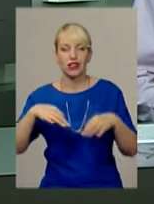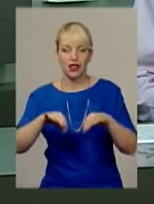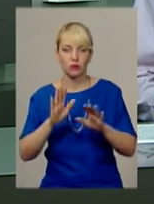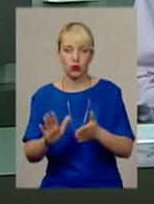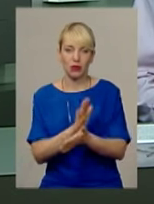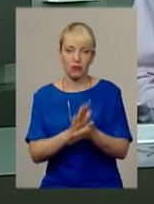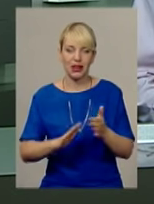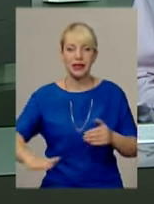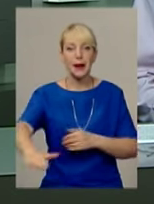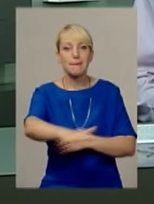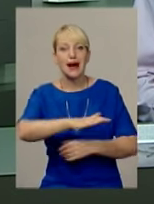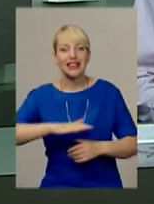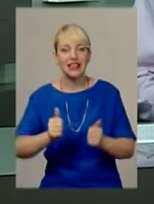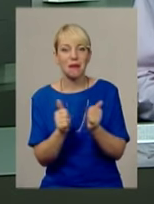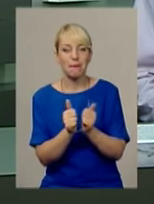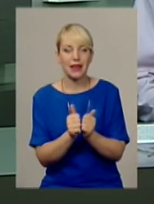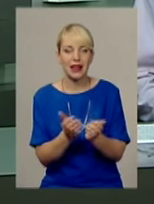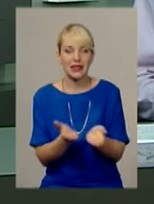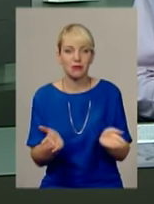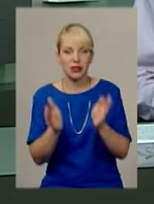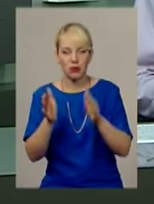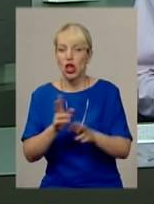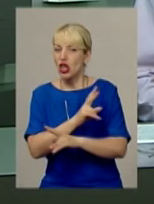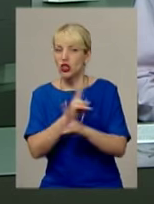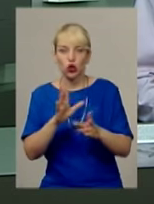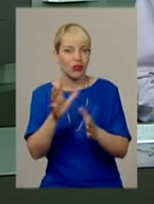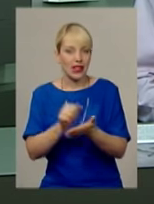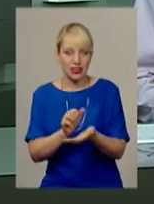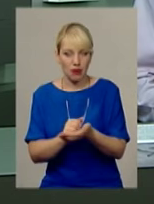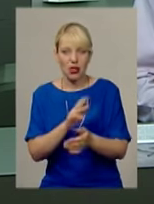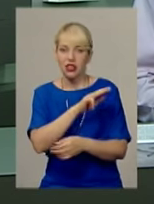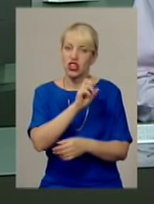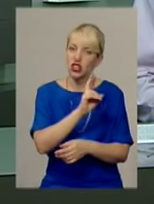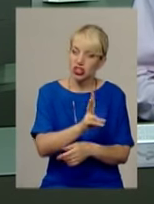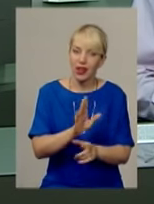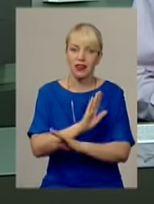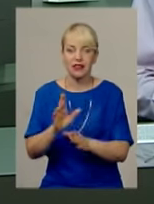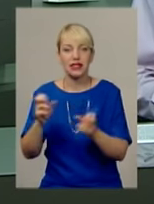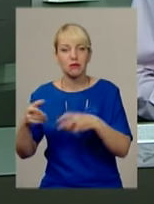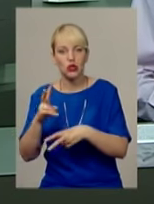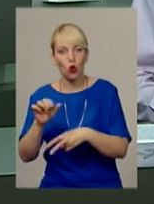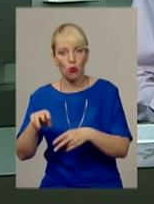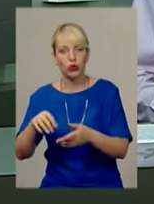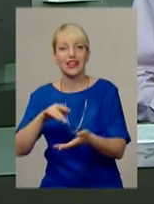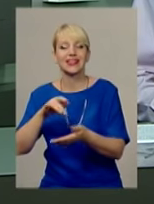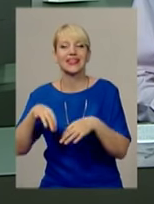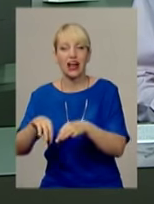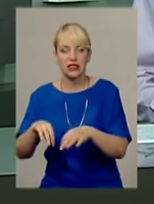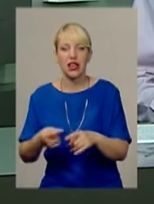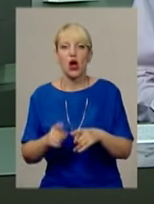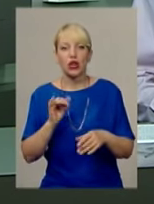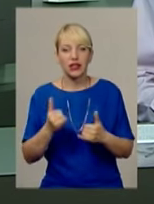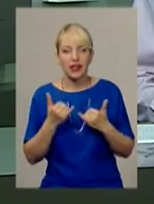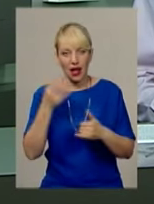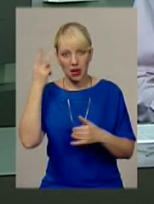майданчики біля сміттєвих баків, якими зараз не займаються ані ЖЕКи, ані безпосередньо спецкомунтранс. Для хмельничан, які живуть у